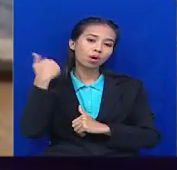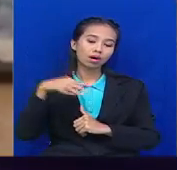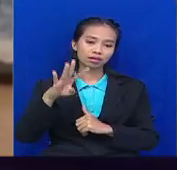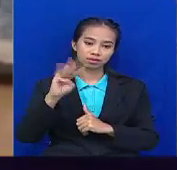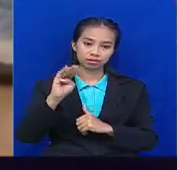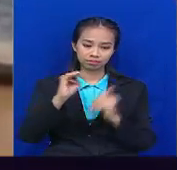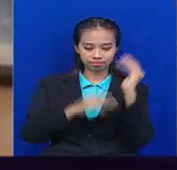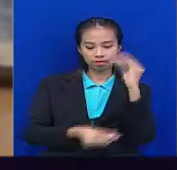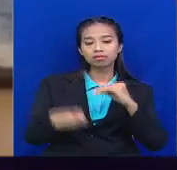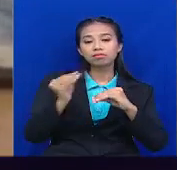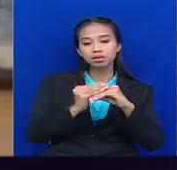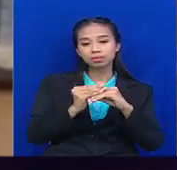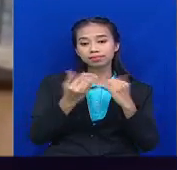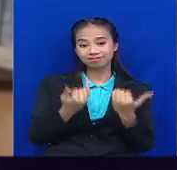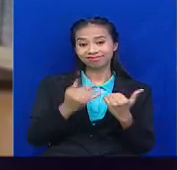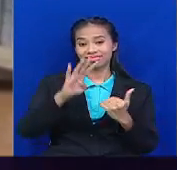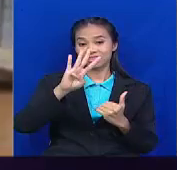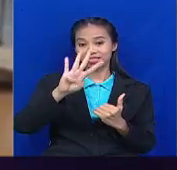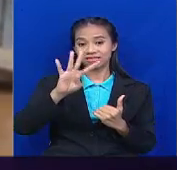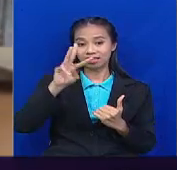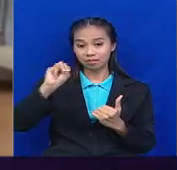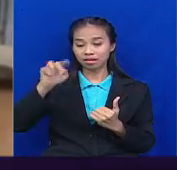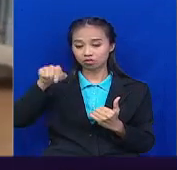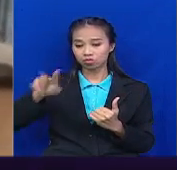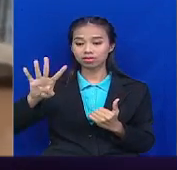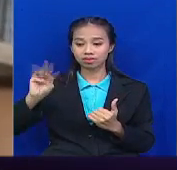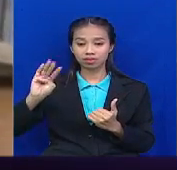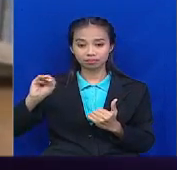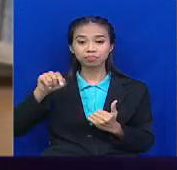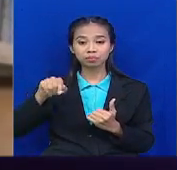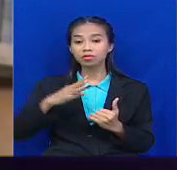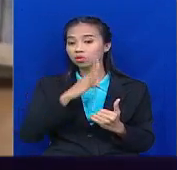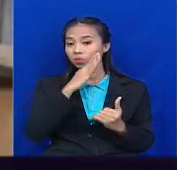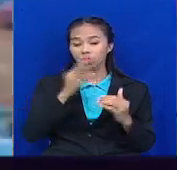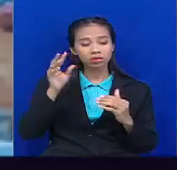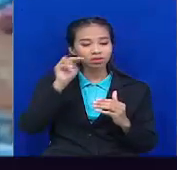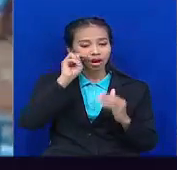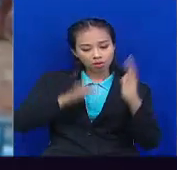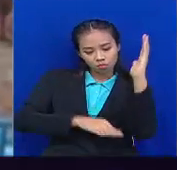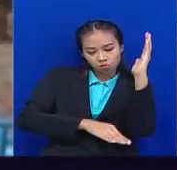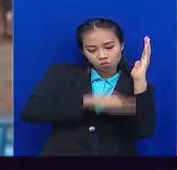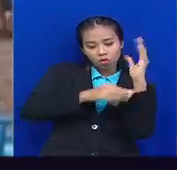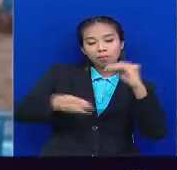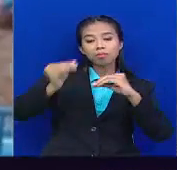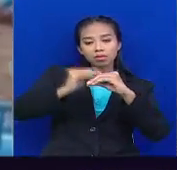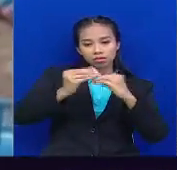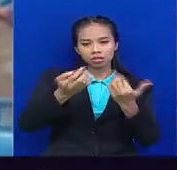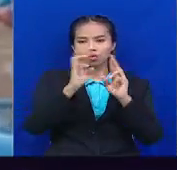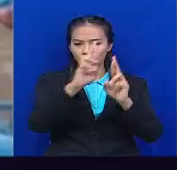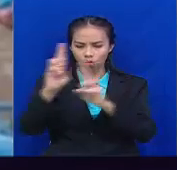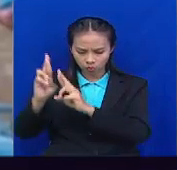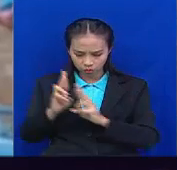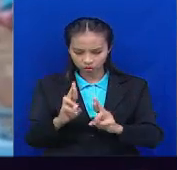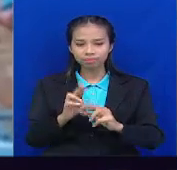เมตรมาอยู่ที่4เมตร40เซนติเมตรหากระดับน้ำเพิ่มขึ้นอีกเจ้าหน้าที่ก็เตรียมแจ้งให้ประชาชนเตรียมตัวป้องกันไว้ด้ว